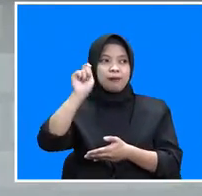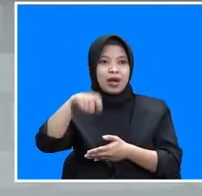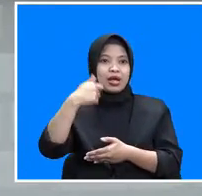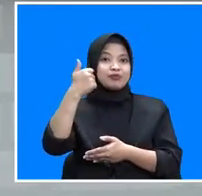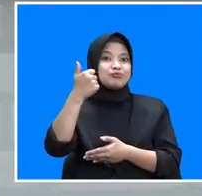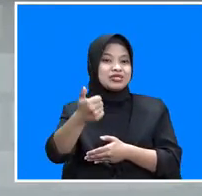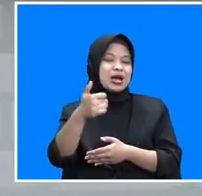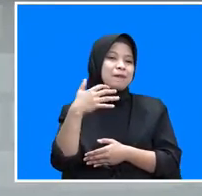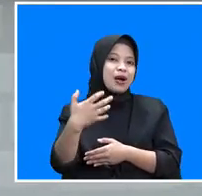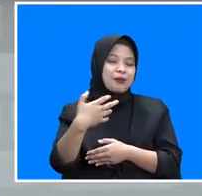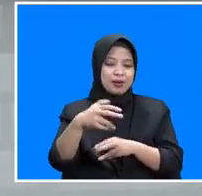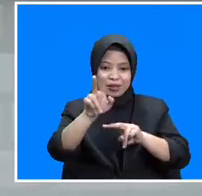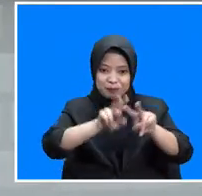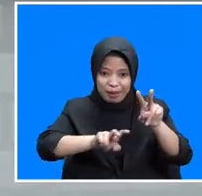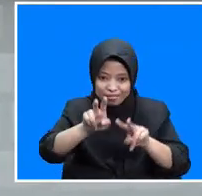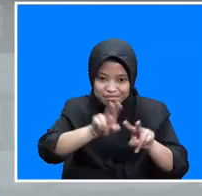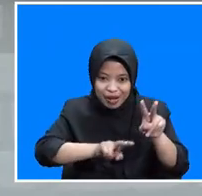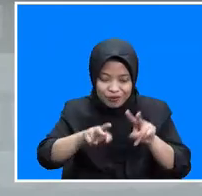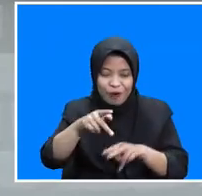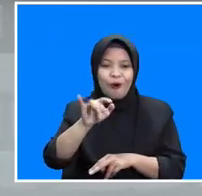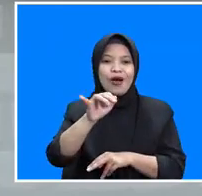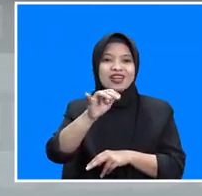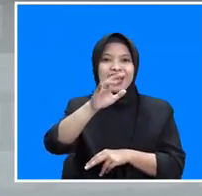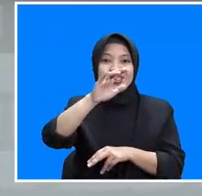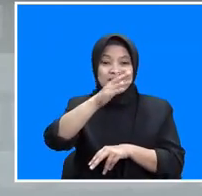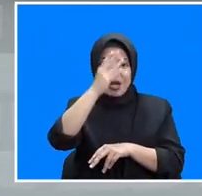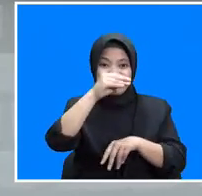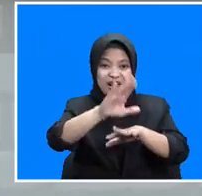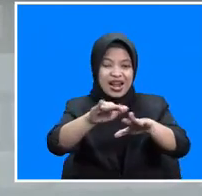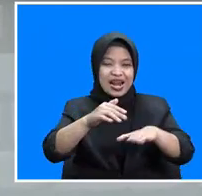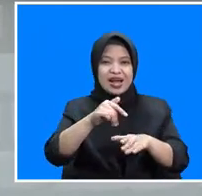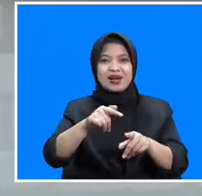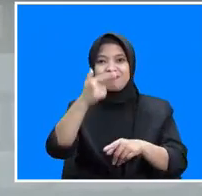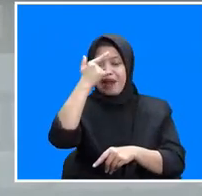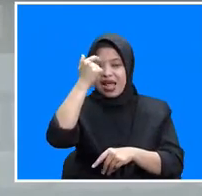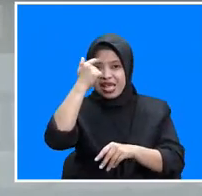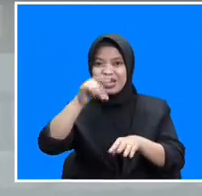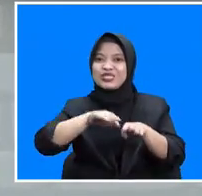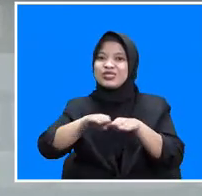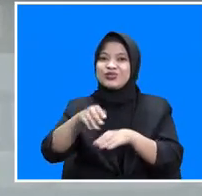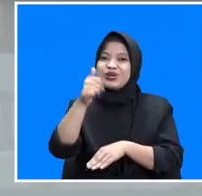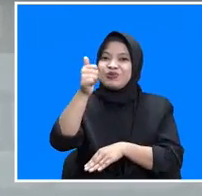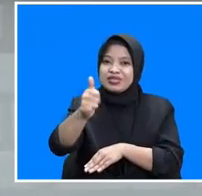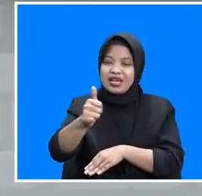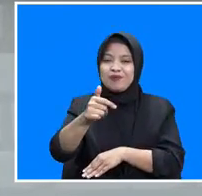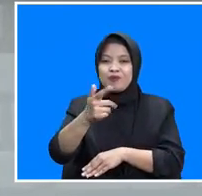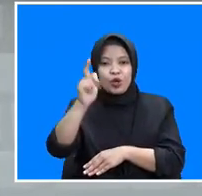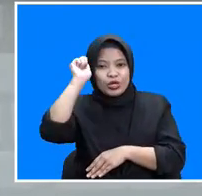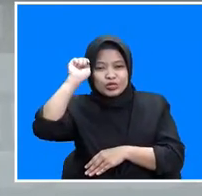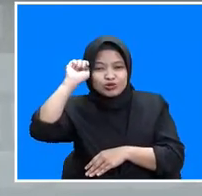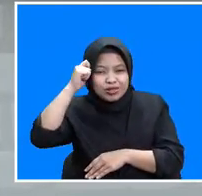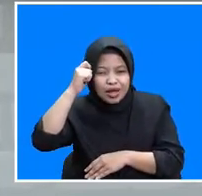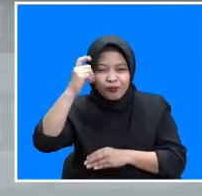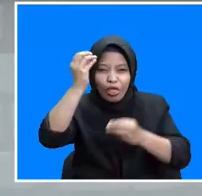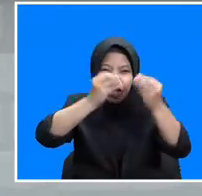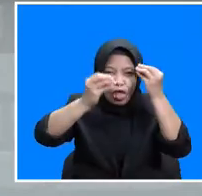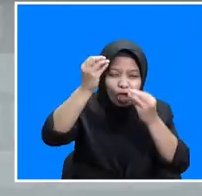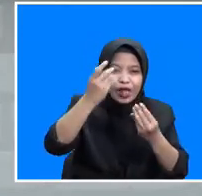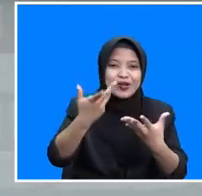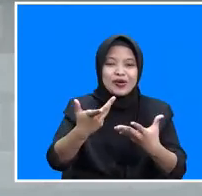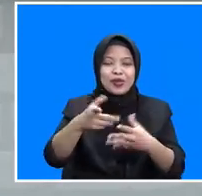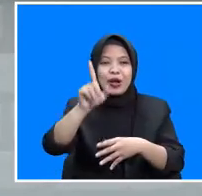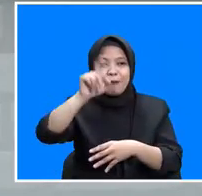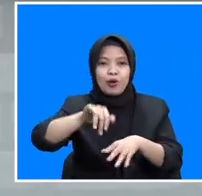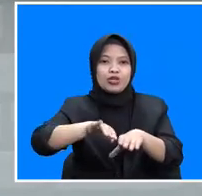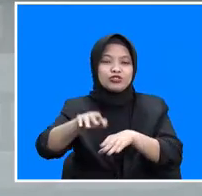terus dipantau, sehingga anak-anak bisa belajarnya sesuai dengan tingkat kesulitan atau kondisi atau kebutuhan